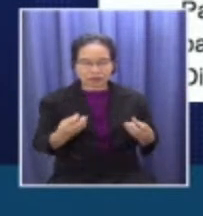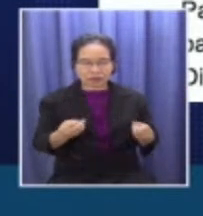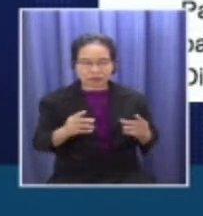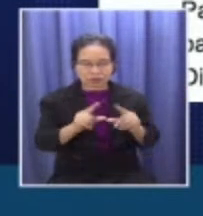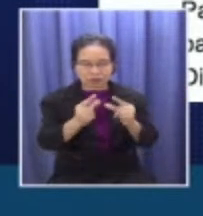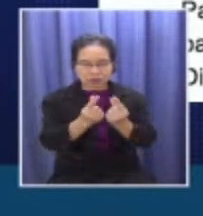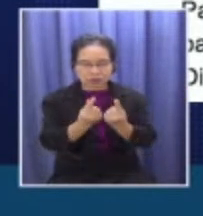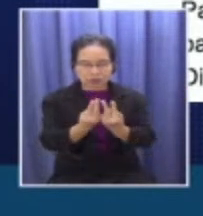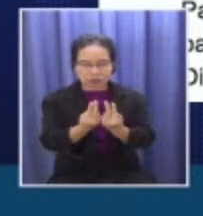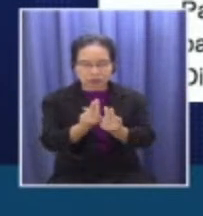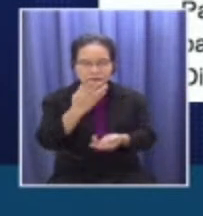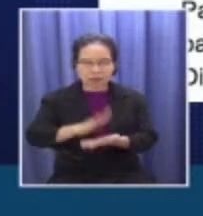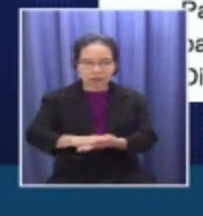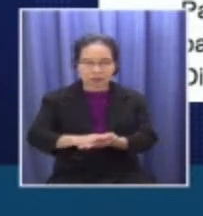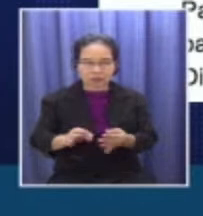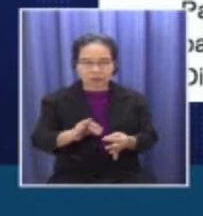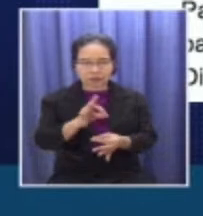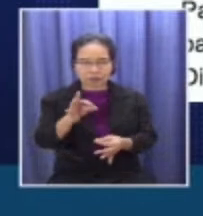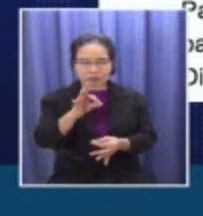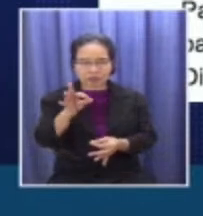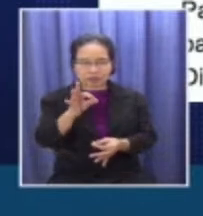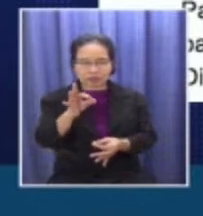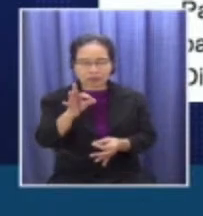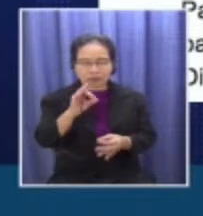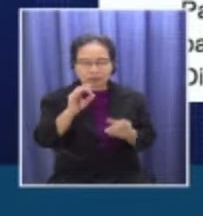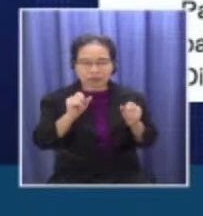die anka wode bewu